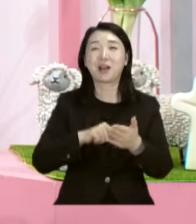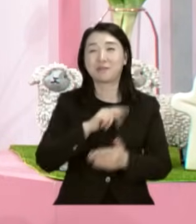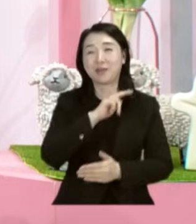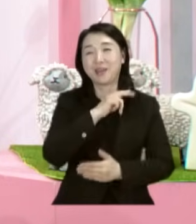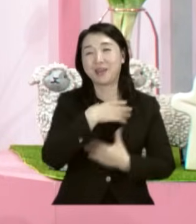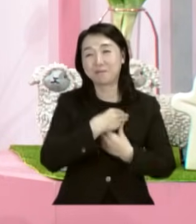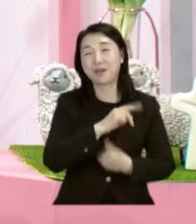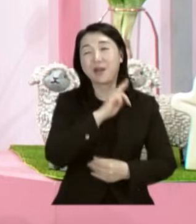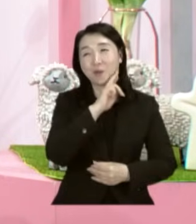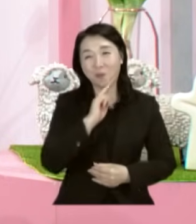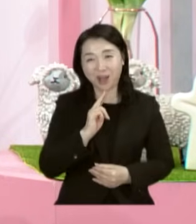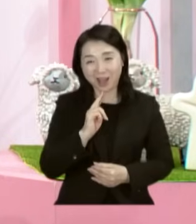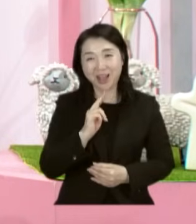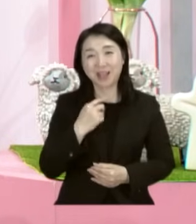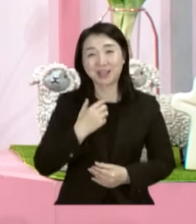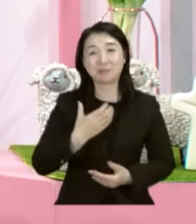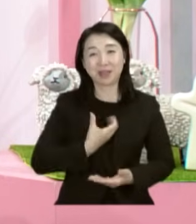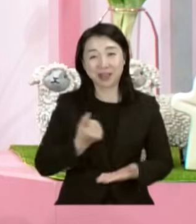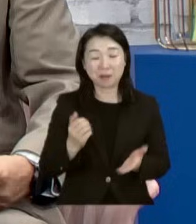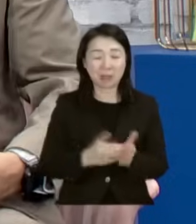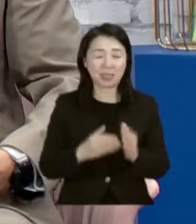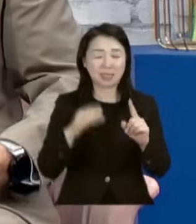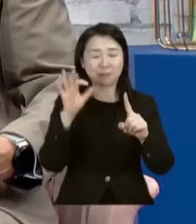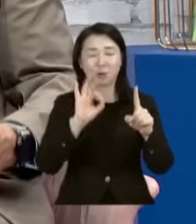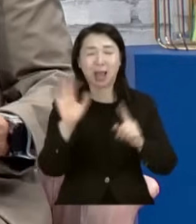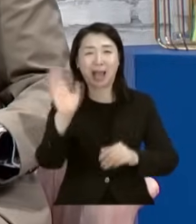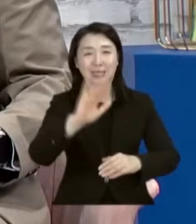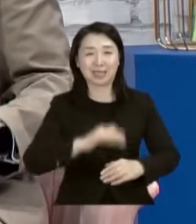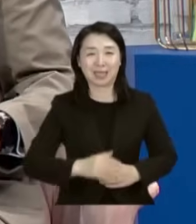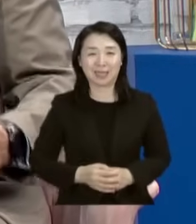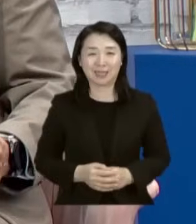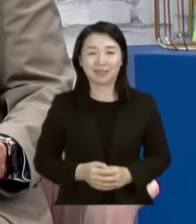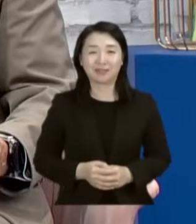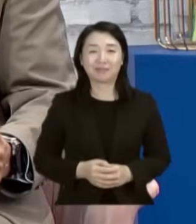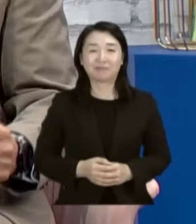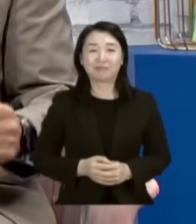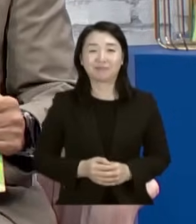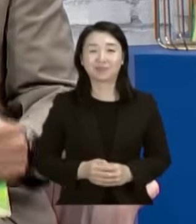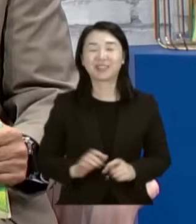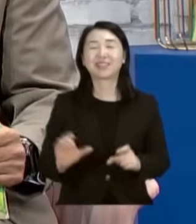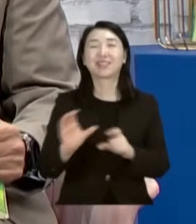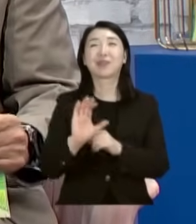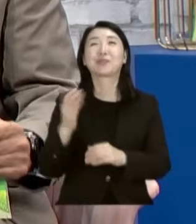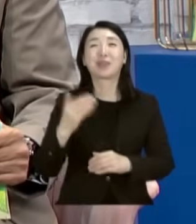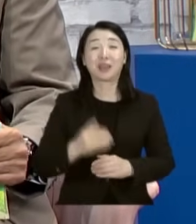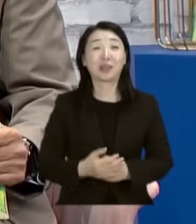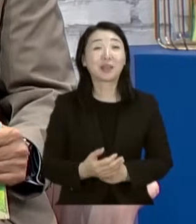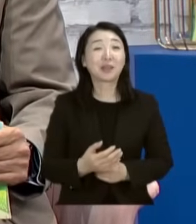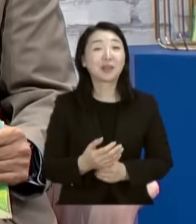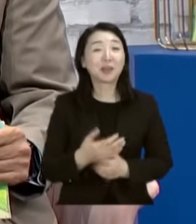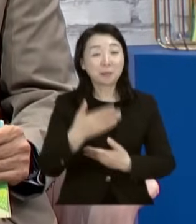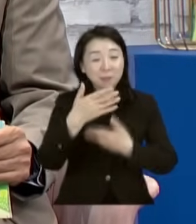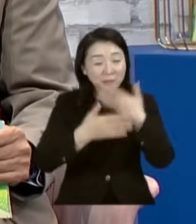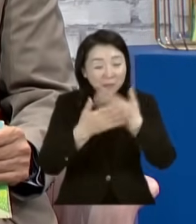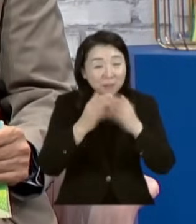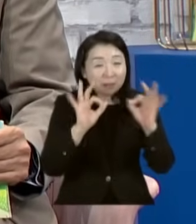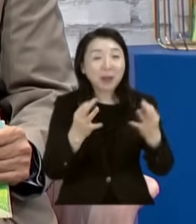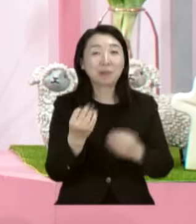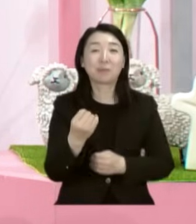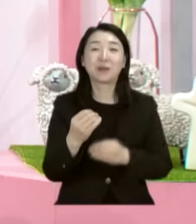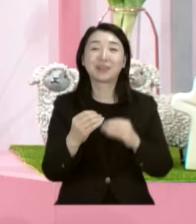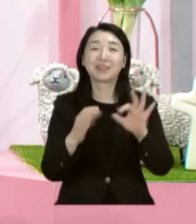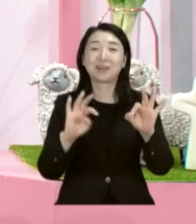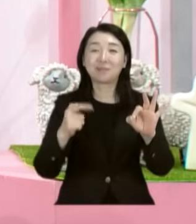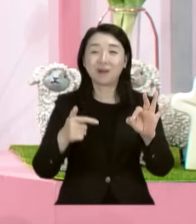그러 그리고 금메달 따고네 그럼 1퍼가 아니네 조금 더 있네 조금 더 되네 몇 편 봤어요 몇 편 몇